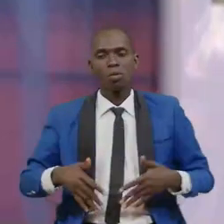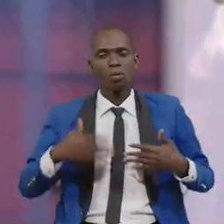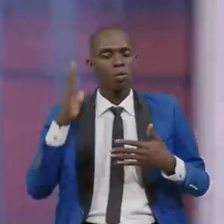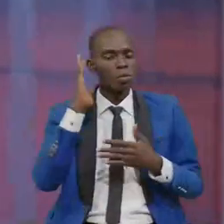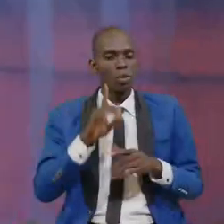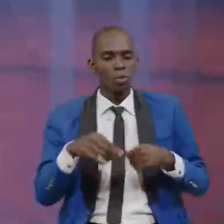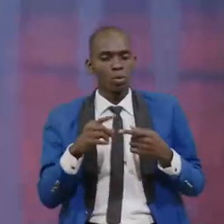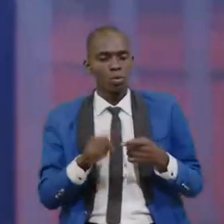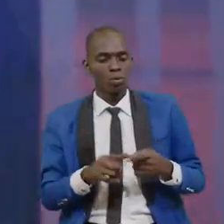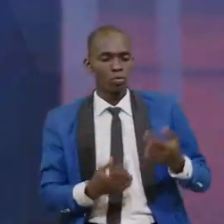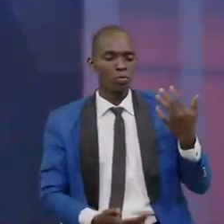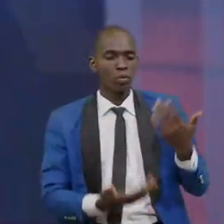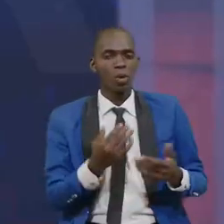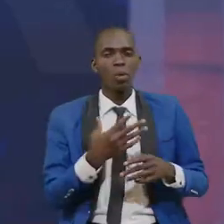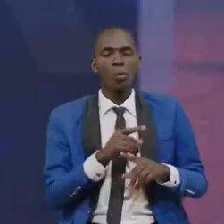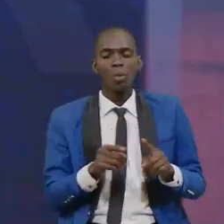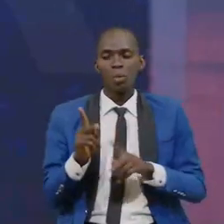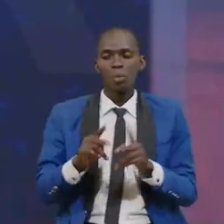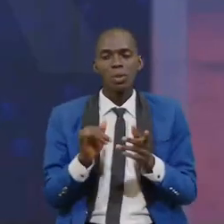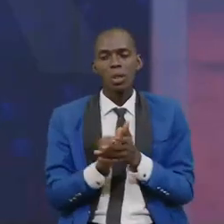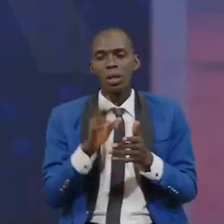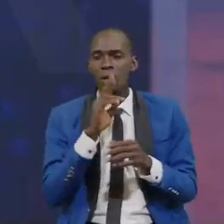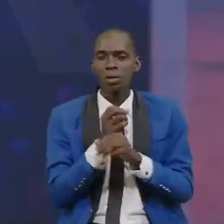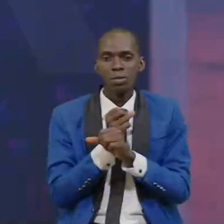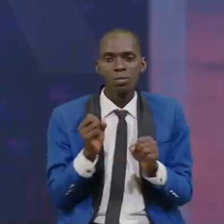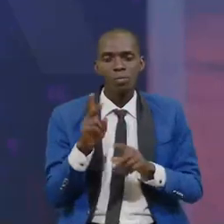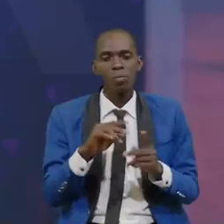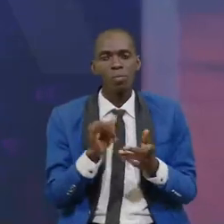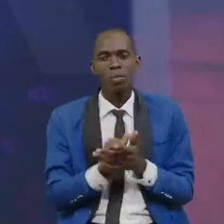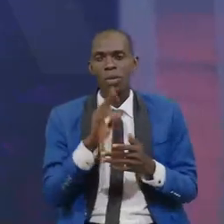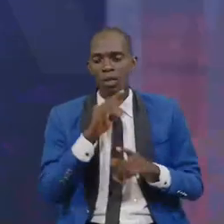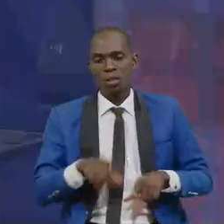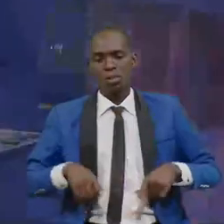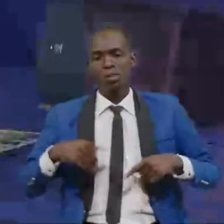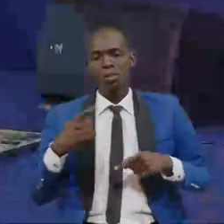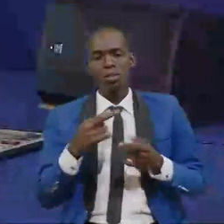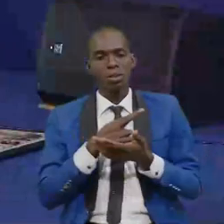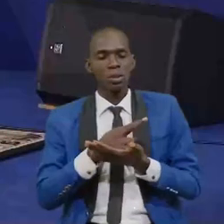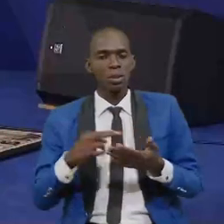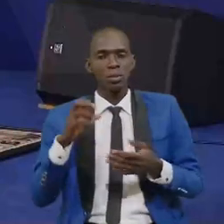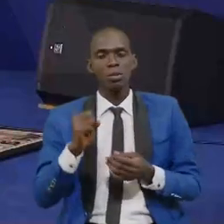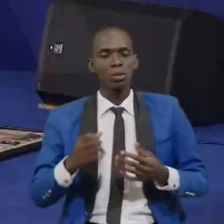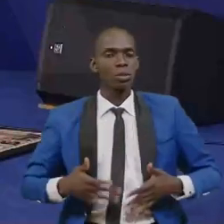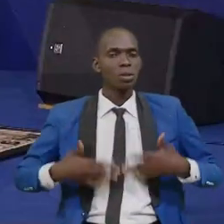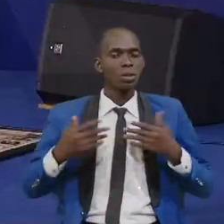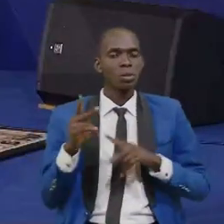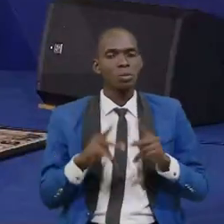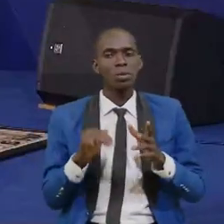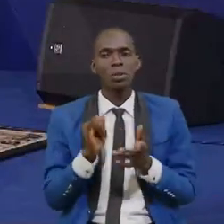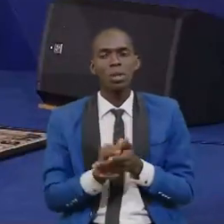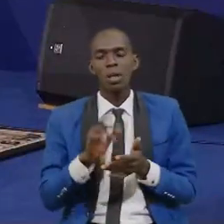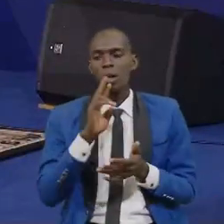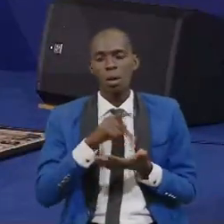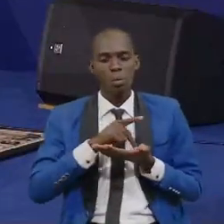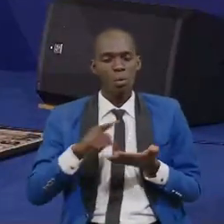iront dans l'étang de feu. Mais ceux-là qui sont nés de nouveau, ceux qui mènent la vie de justice, ceux-là qui sont purs